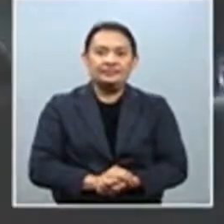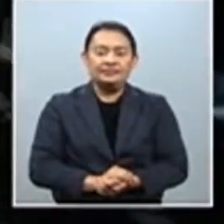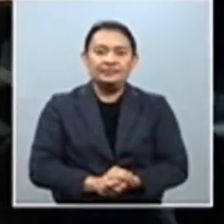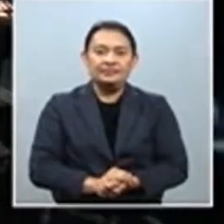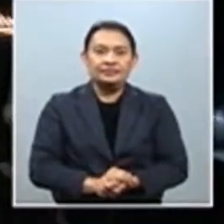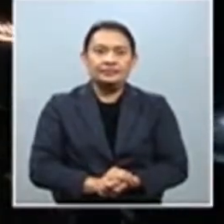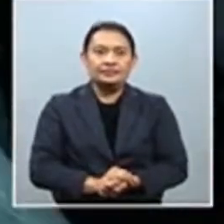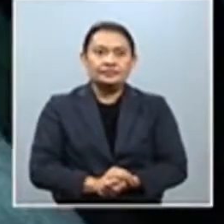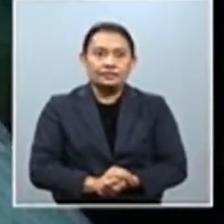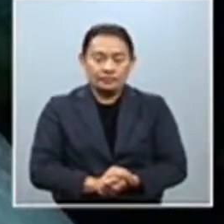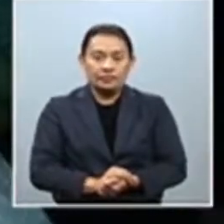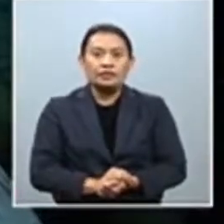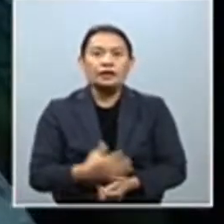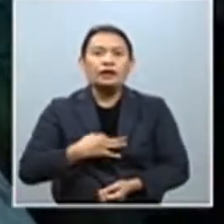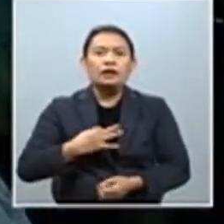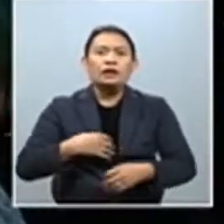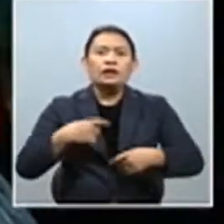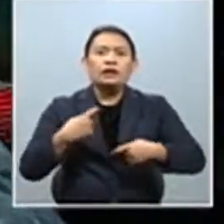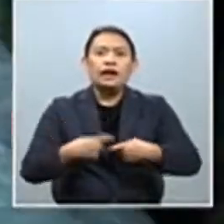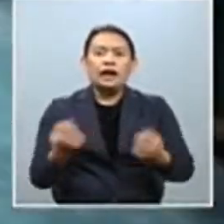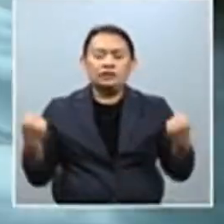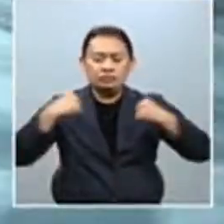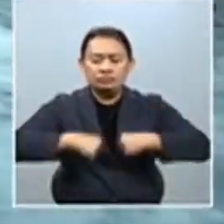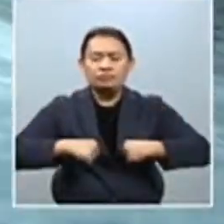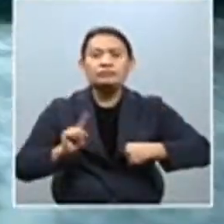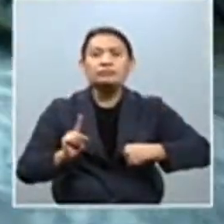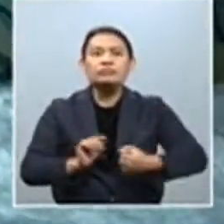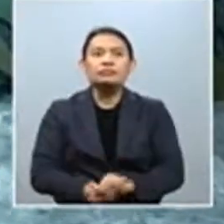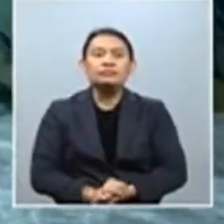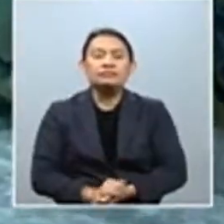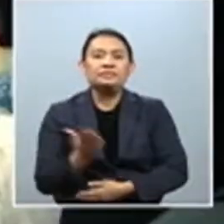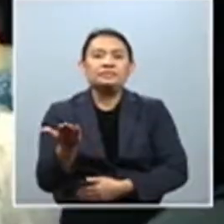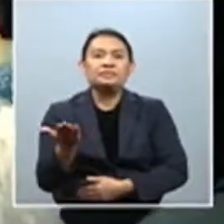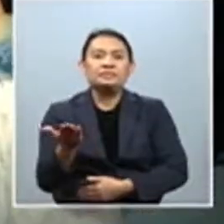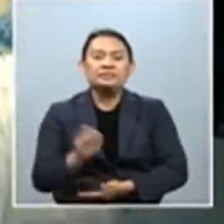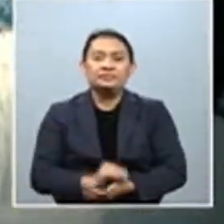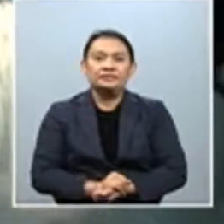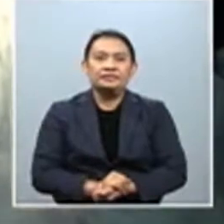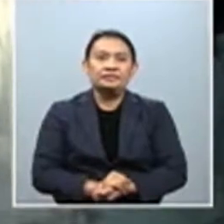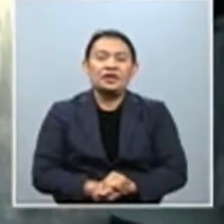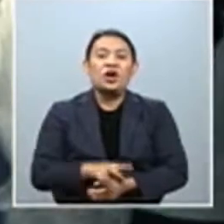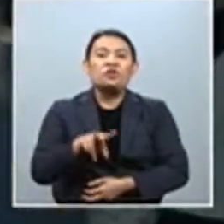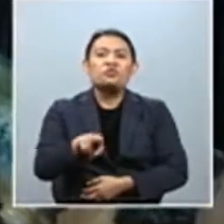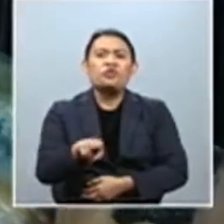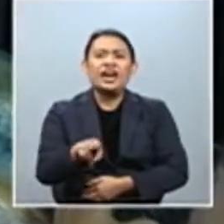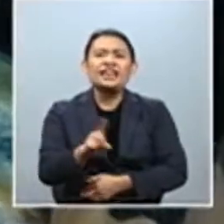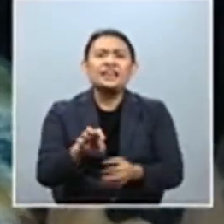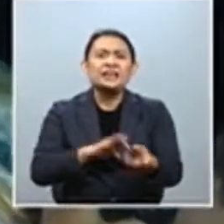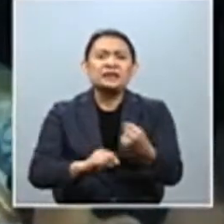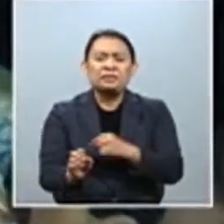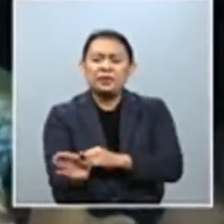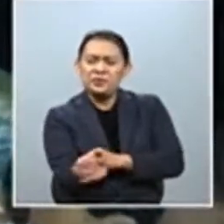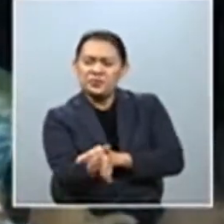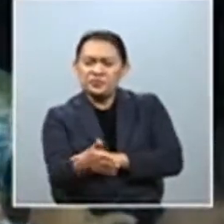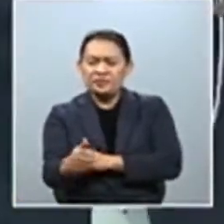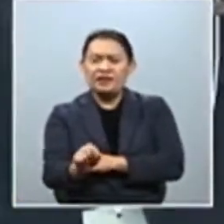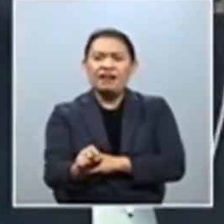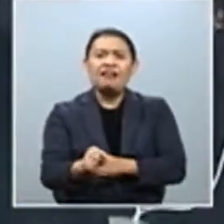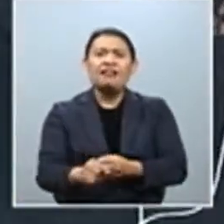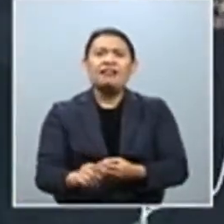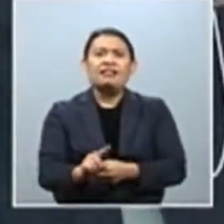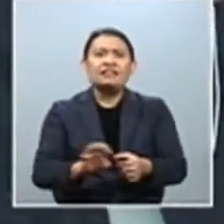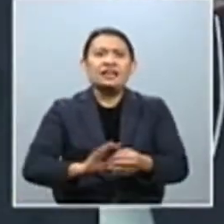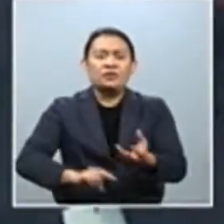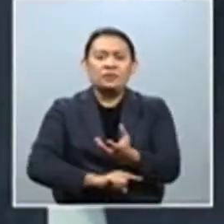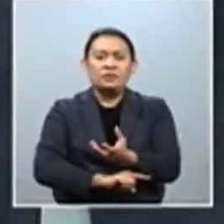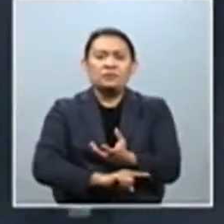ที่สุดของการแต่งตัวยากต้องยกให้ละครเรื่องนี้ค่ะมิสเตอร์เมอร์แมนแฟนฉันเป็นเงือกเพราะต้องหอบหิ้วหางที่หนักกว่า20กิโลมา